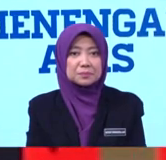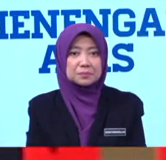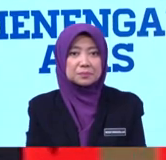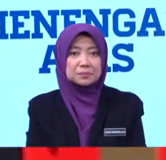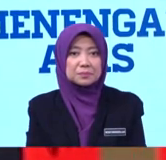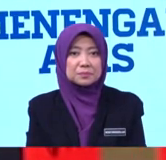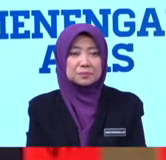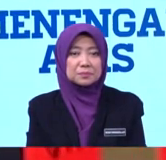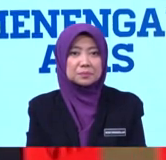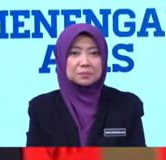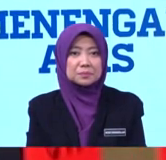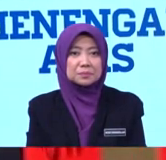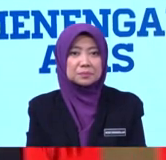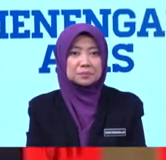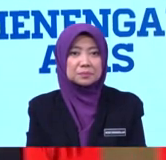oke